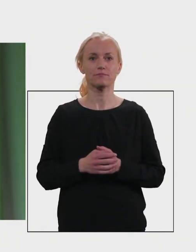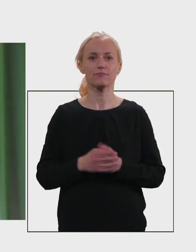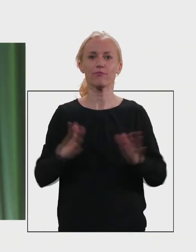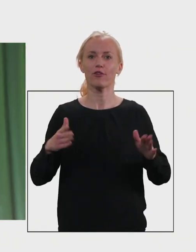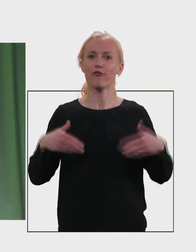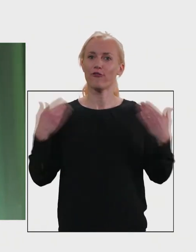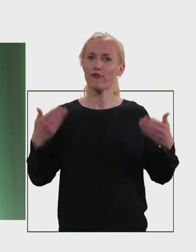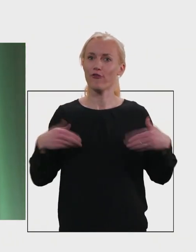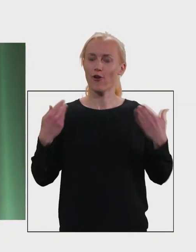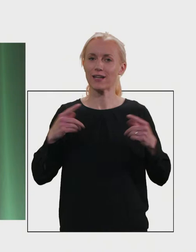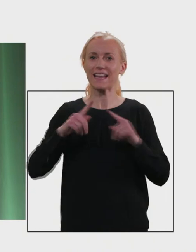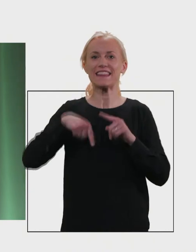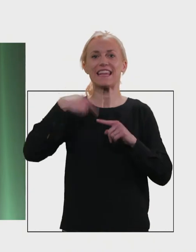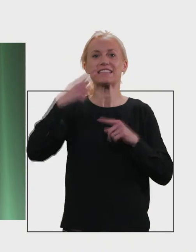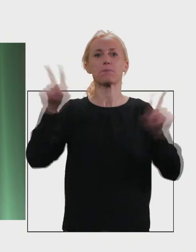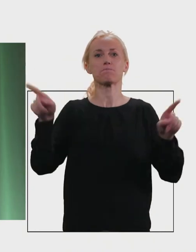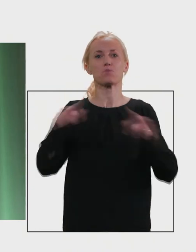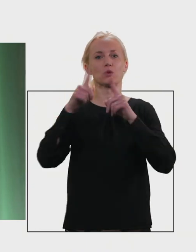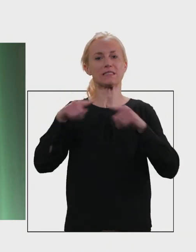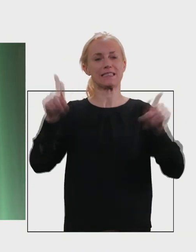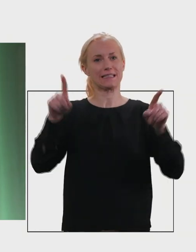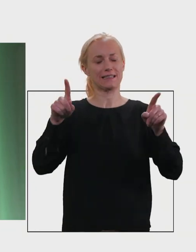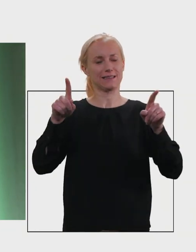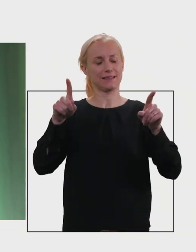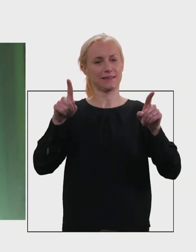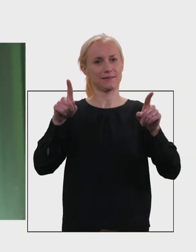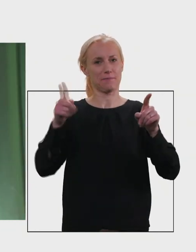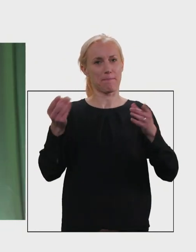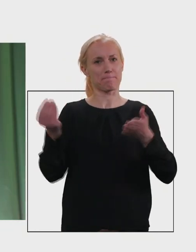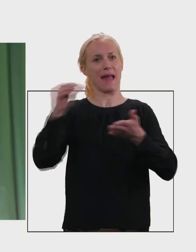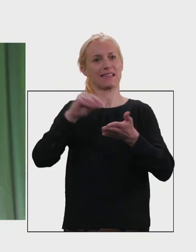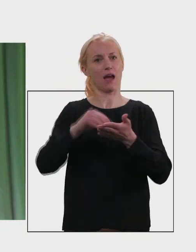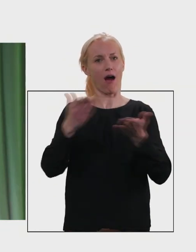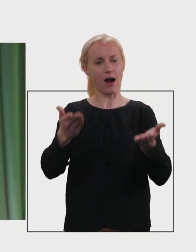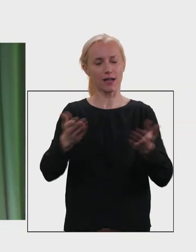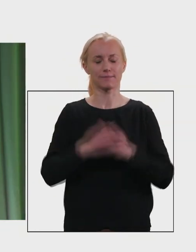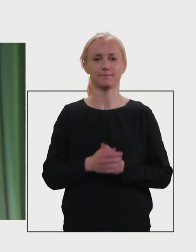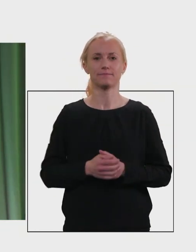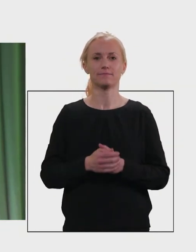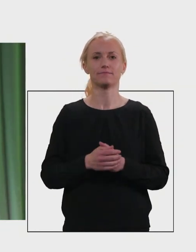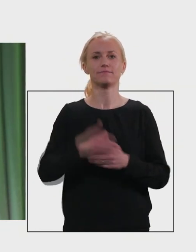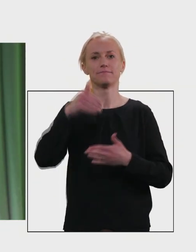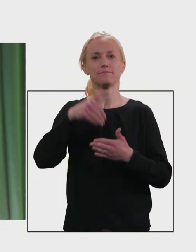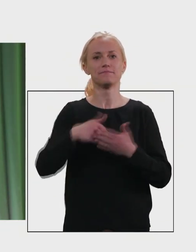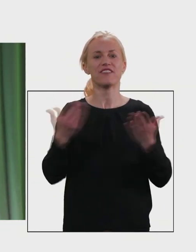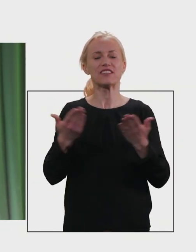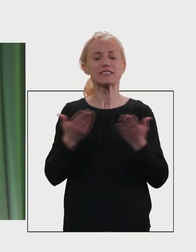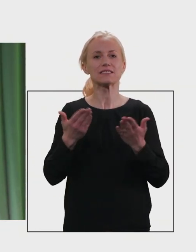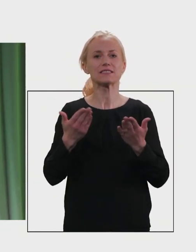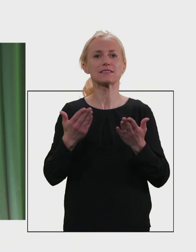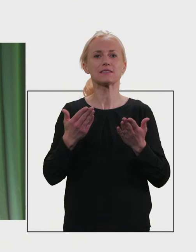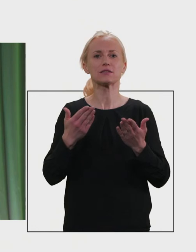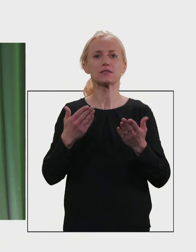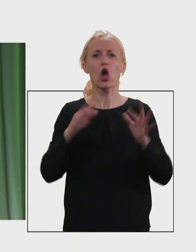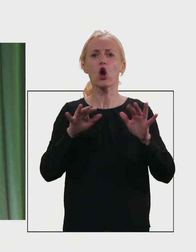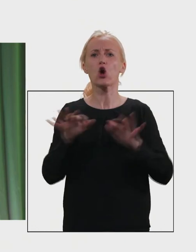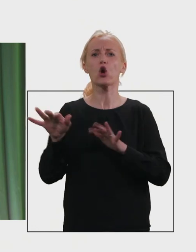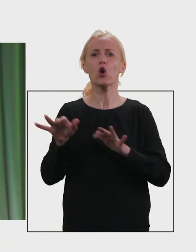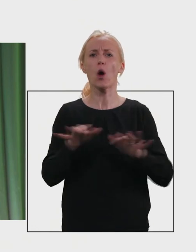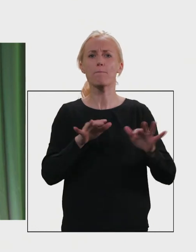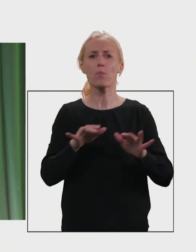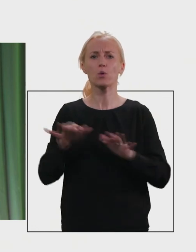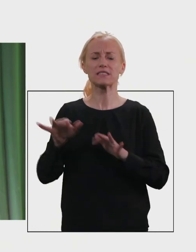Freuen uns über den nächsten Musikbeitrag. Und zwar geht es hier um eine Komposition